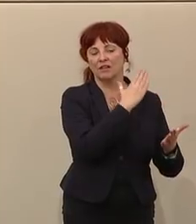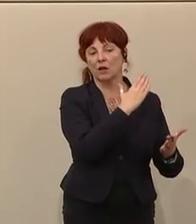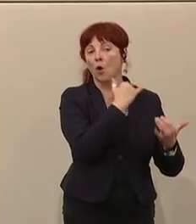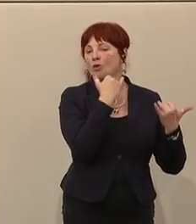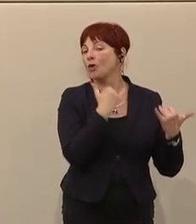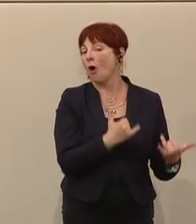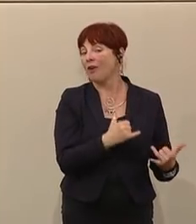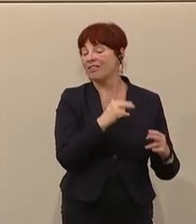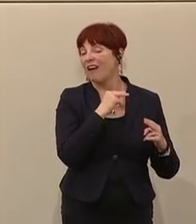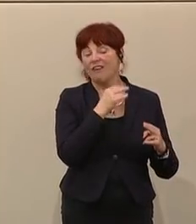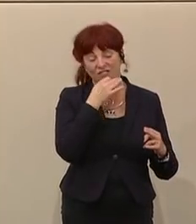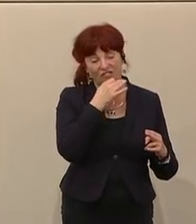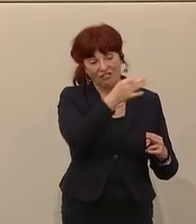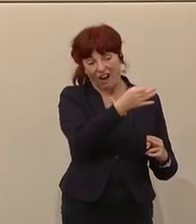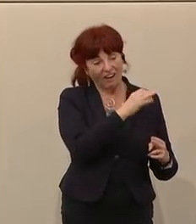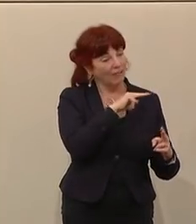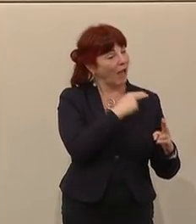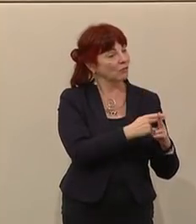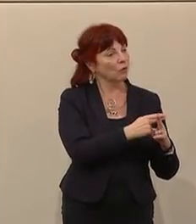heute schuldig geblieben.